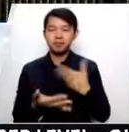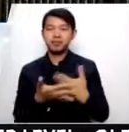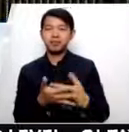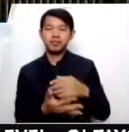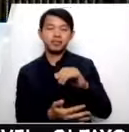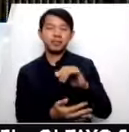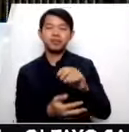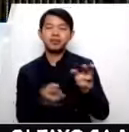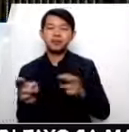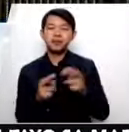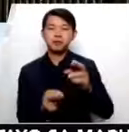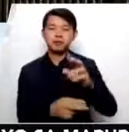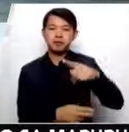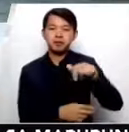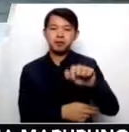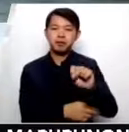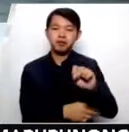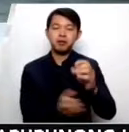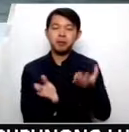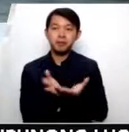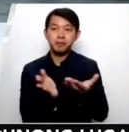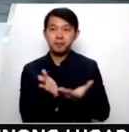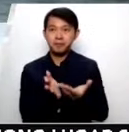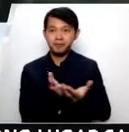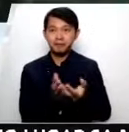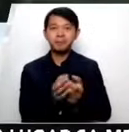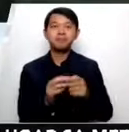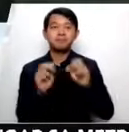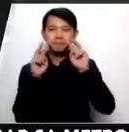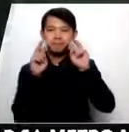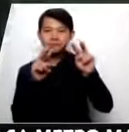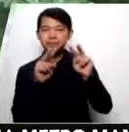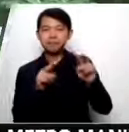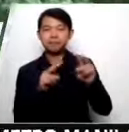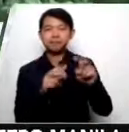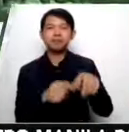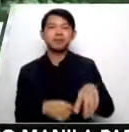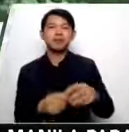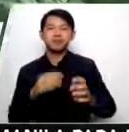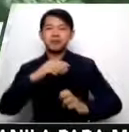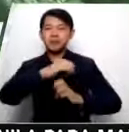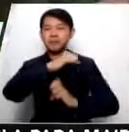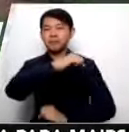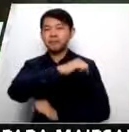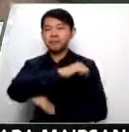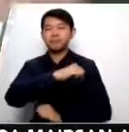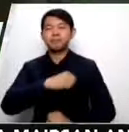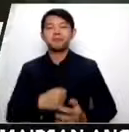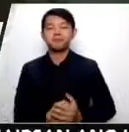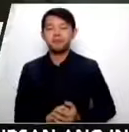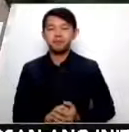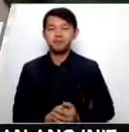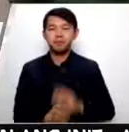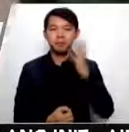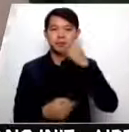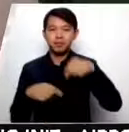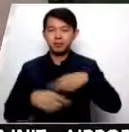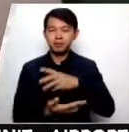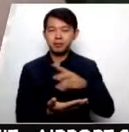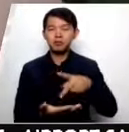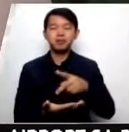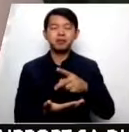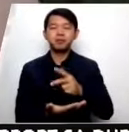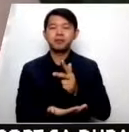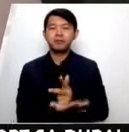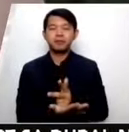ang Manuel El Quezon Memorial bridge at Ayala bridge Maganda po dito sa park kasi malamig mapuno po so po gaong maaraw stress po sa